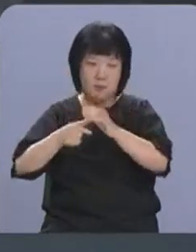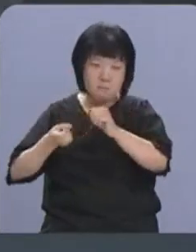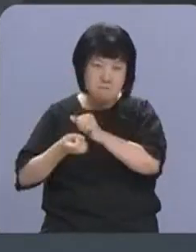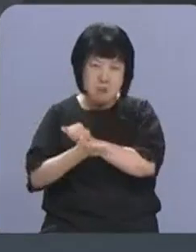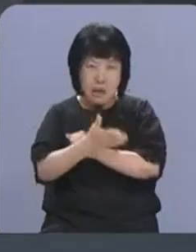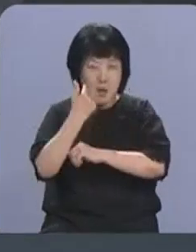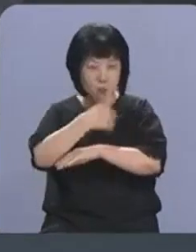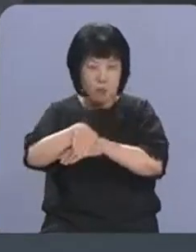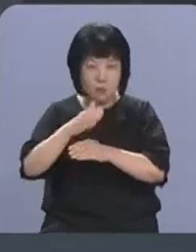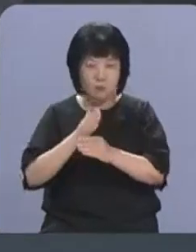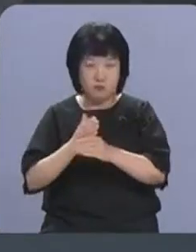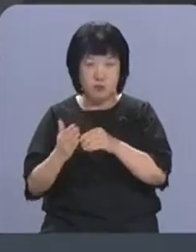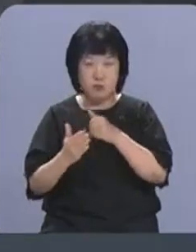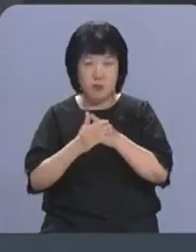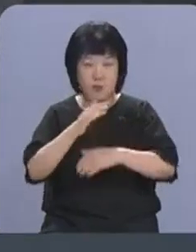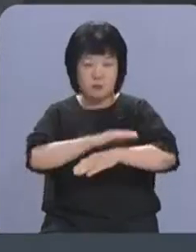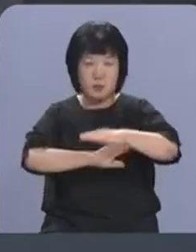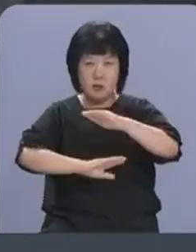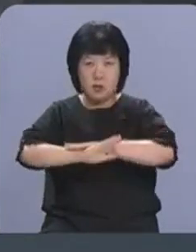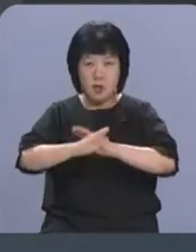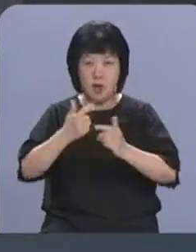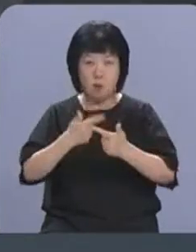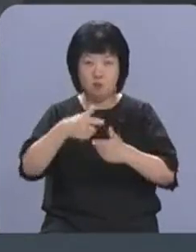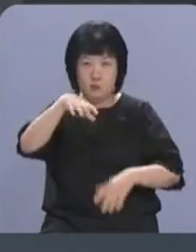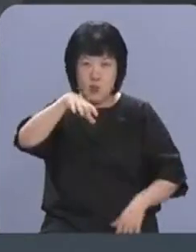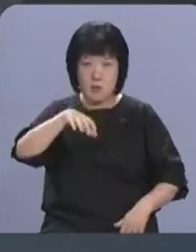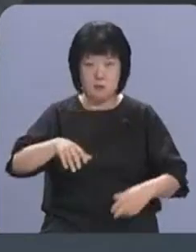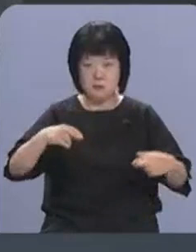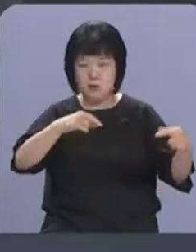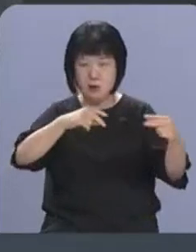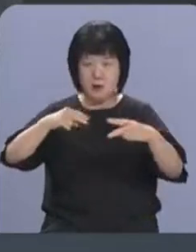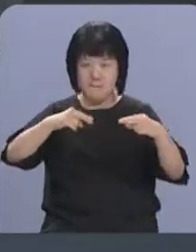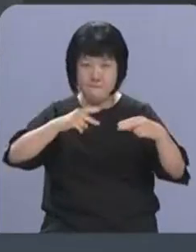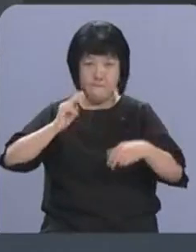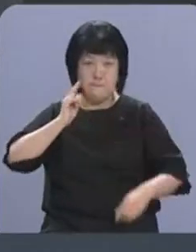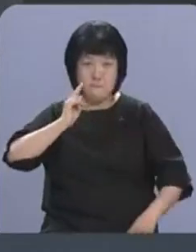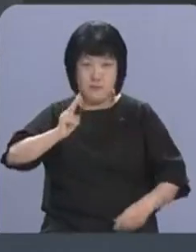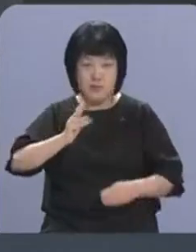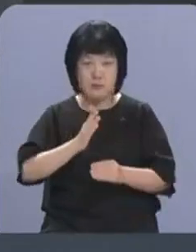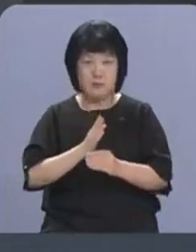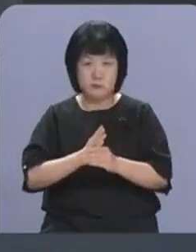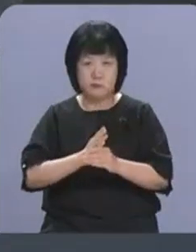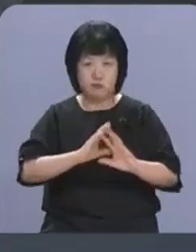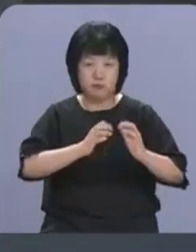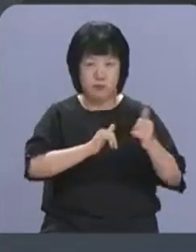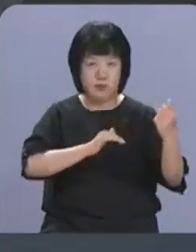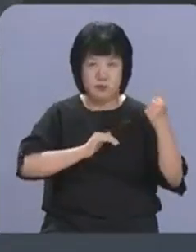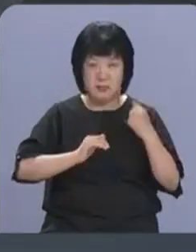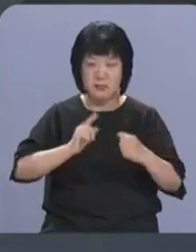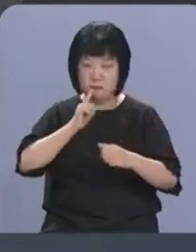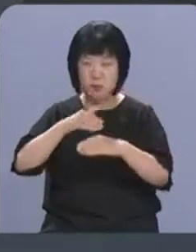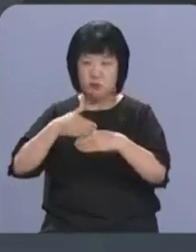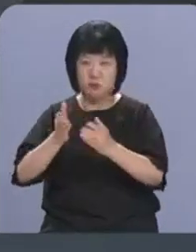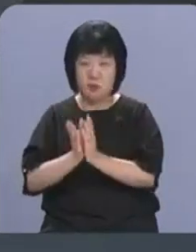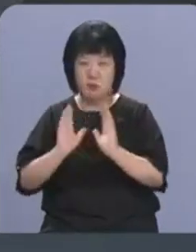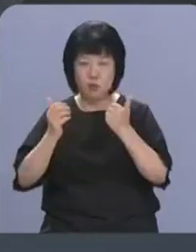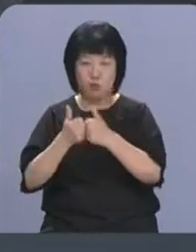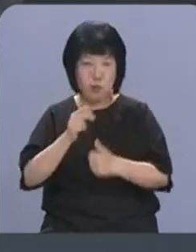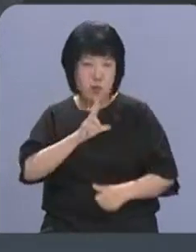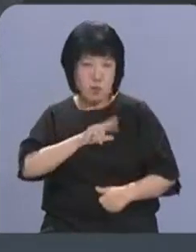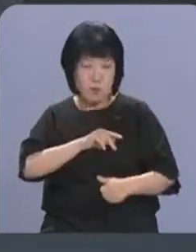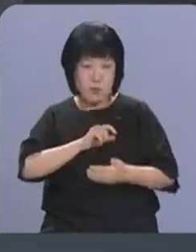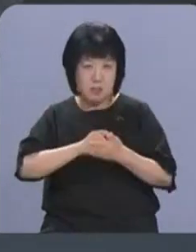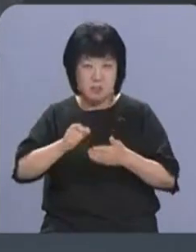알려진 가운데 여야는 오늘 부산에서 날선 공방을 이어갔습니다. 국민의힘과 민주당 국회의원들은